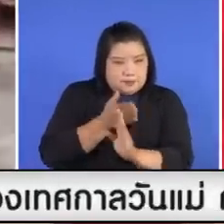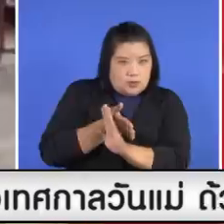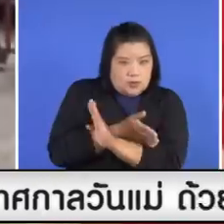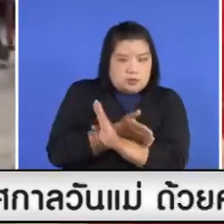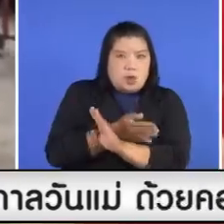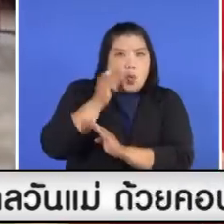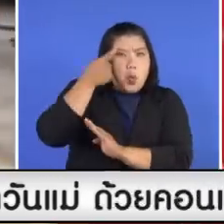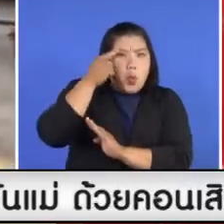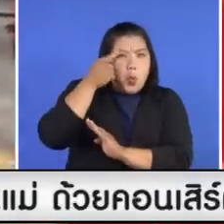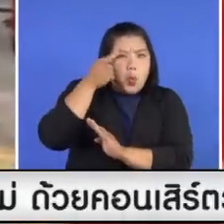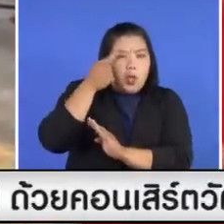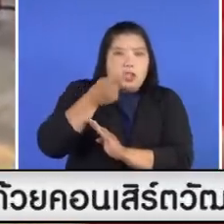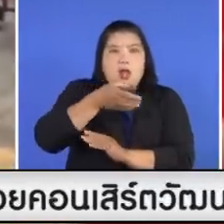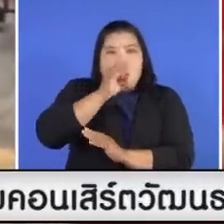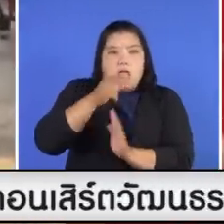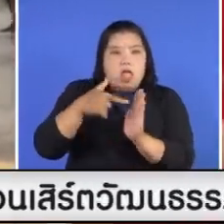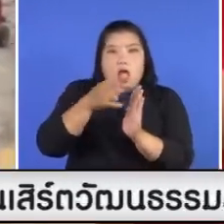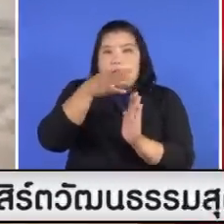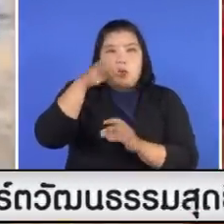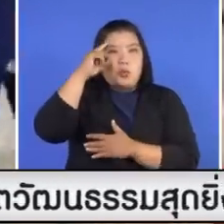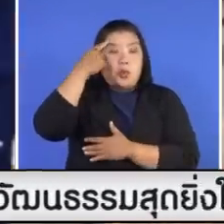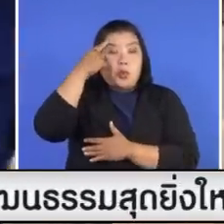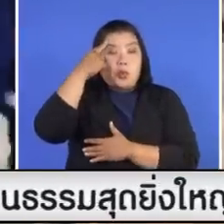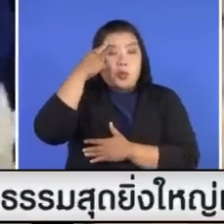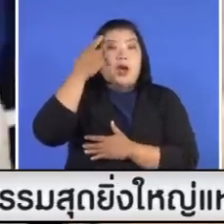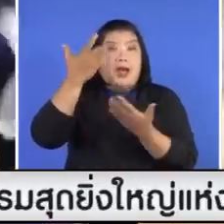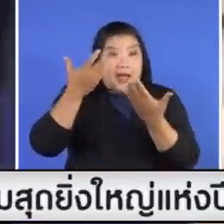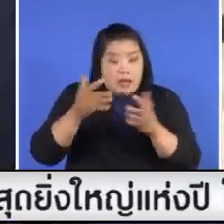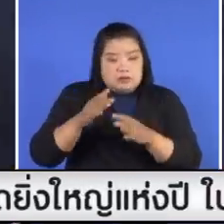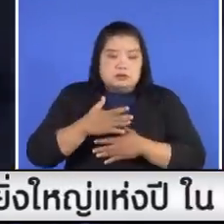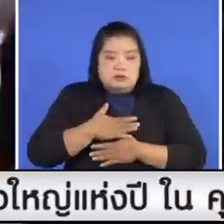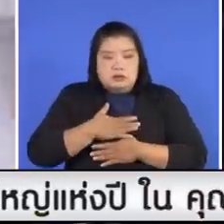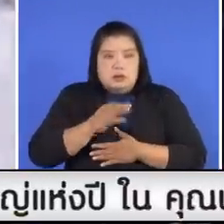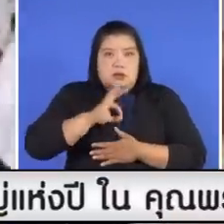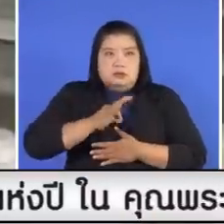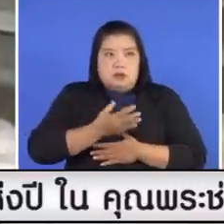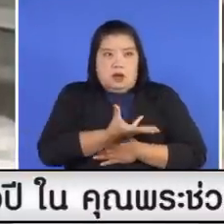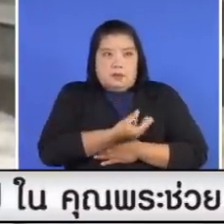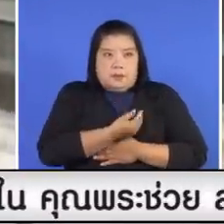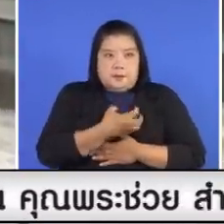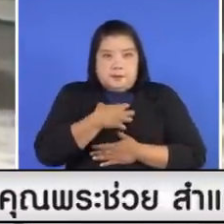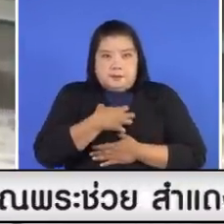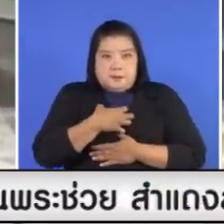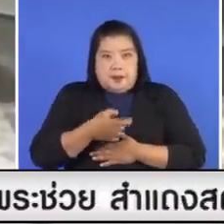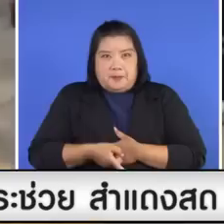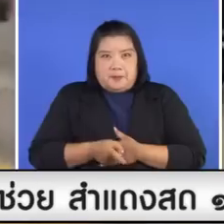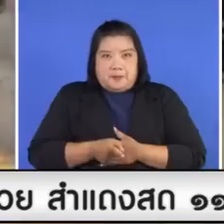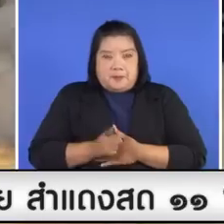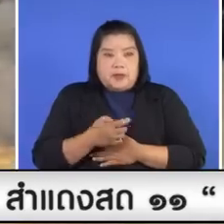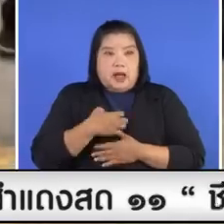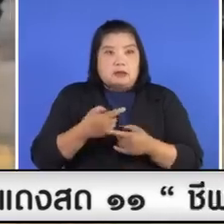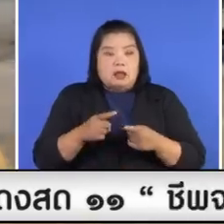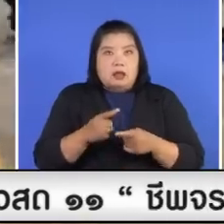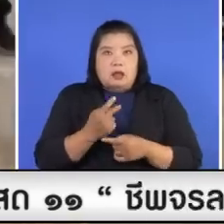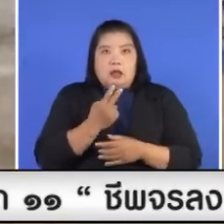ะครับแล้วก็ขึ้นไปที่ห้องนวดระหว่างที่สาวหมอนวดจะให้บริการปรากฏว่าชายคนนี้แน่นหน้าอกฮะหายใจบ่ออกฮ